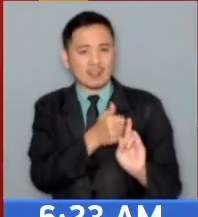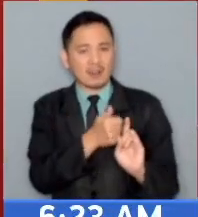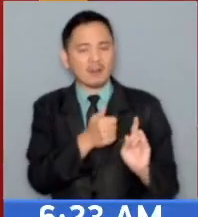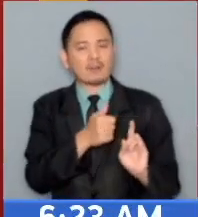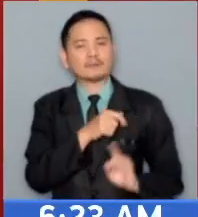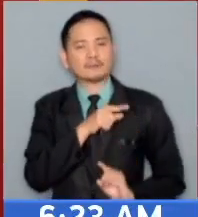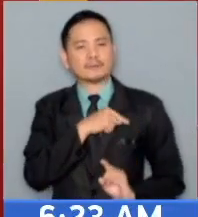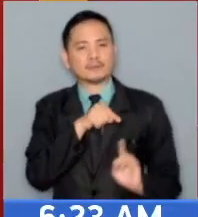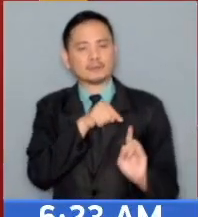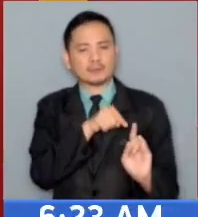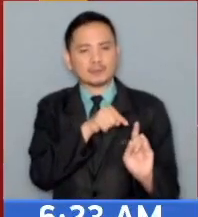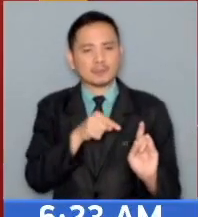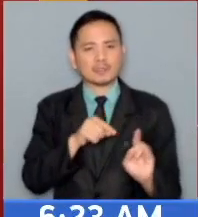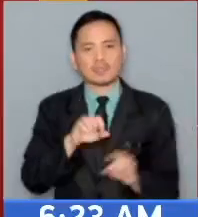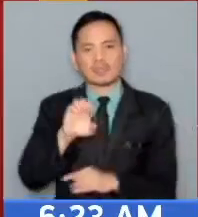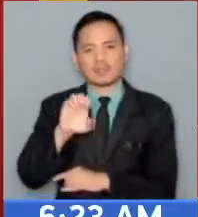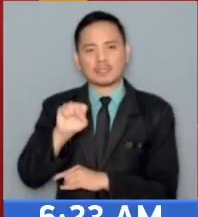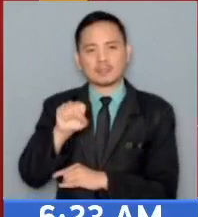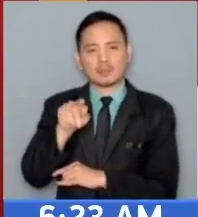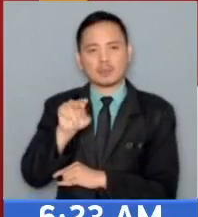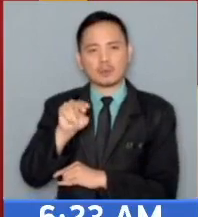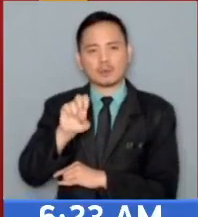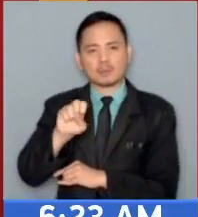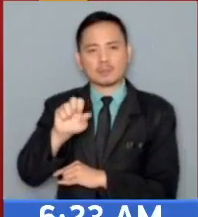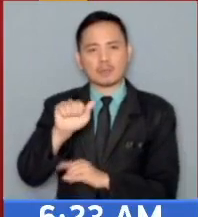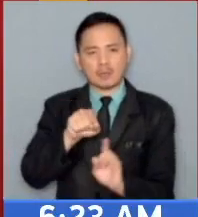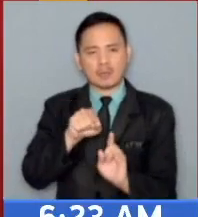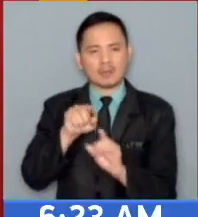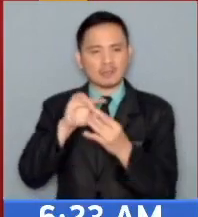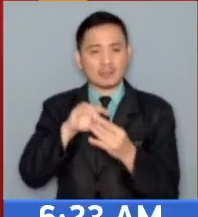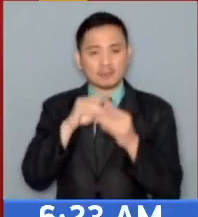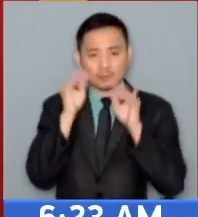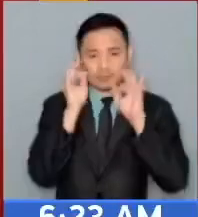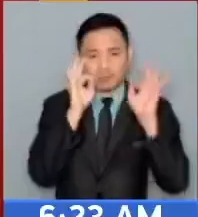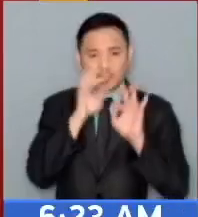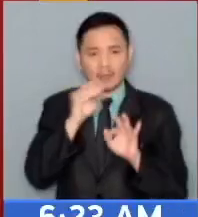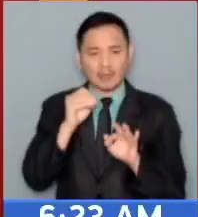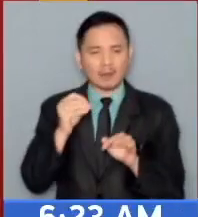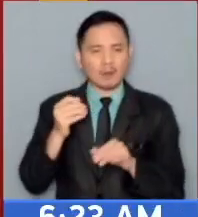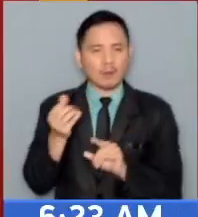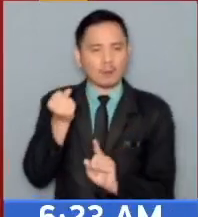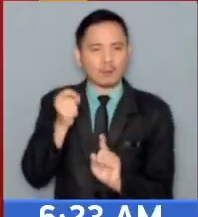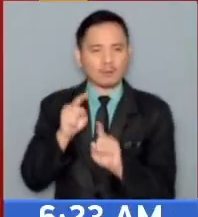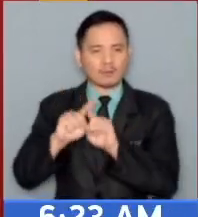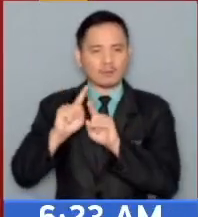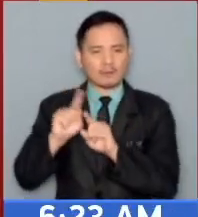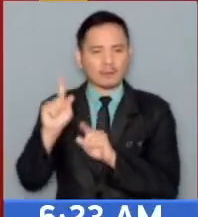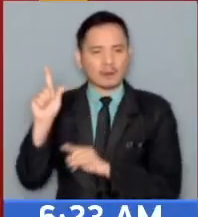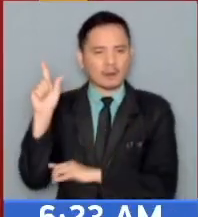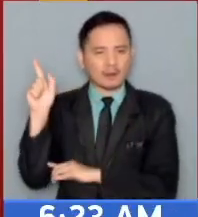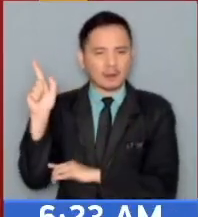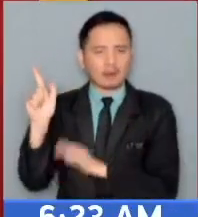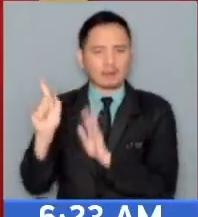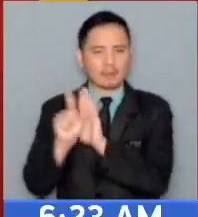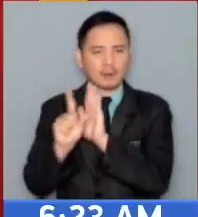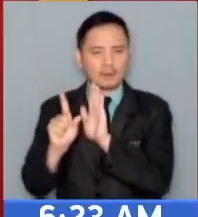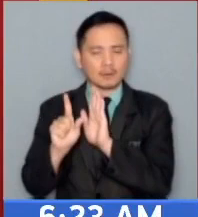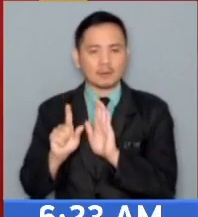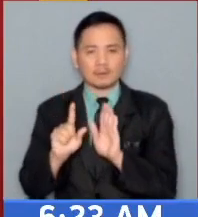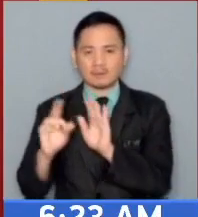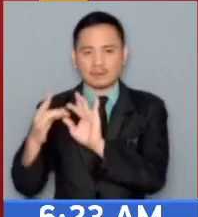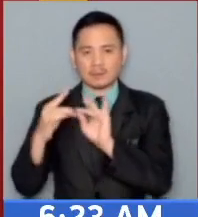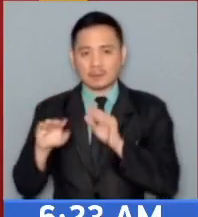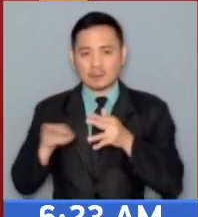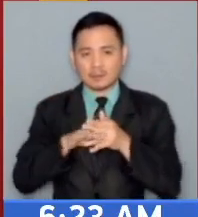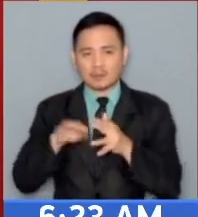of firearms and explosives. Kaunayan sa raid sa bahay ng ama ni Espinosa sa Albuera, Leyte noong August 2016. Sabi ng korte,